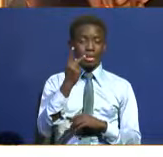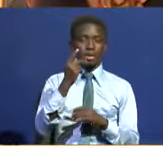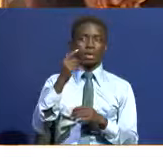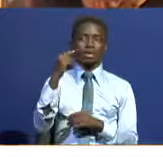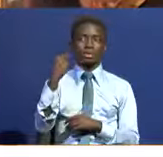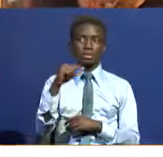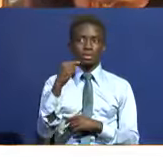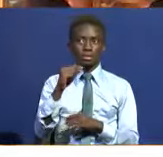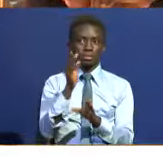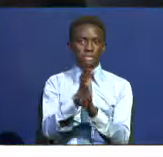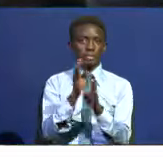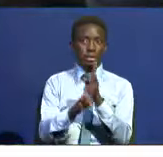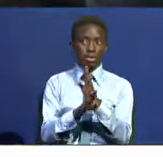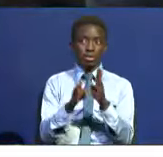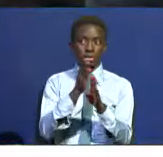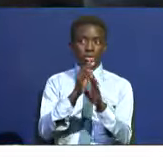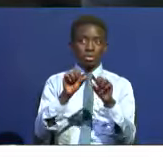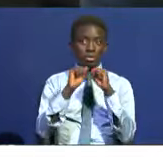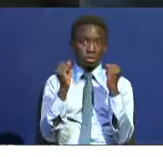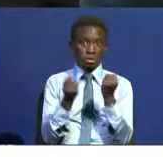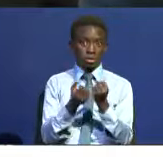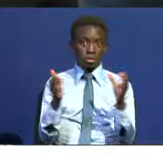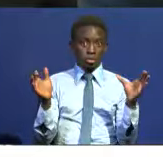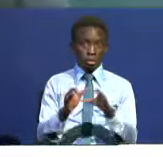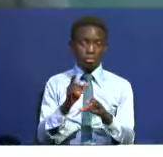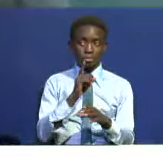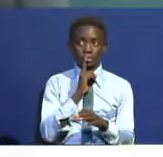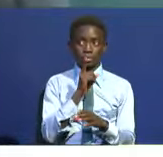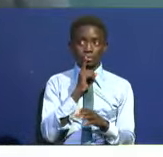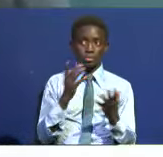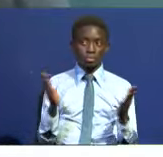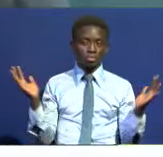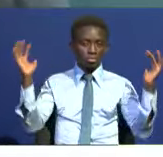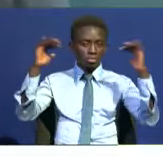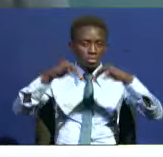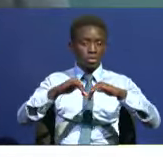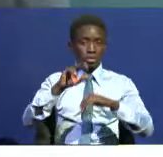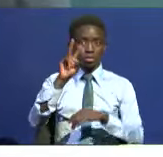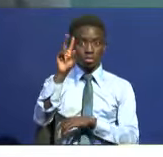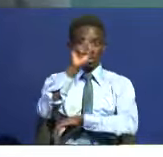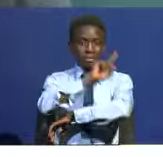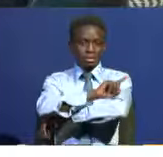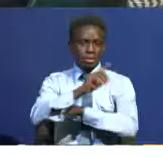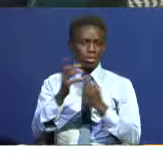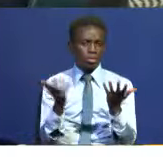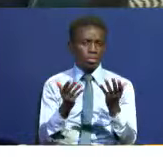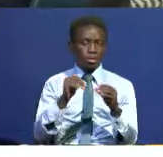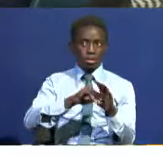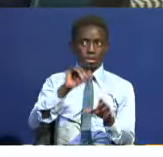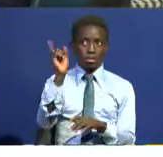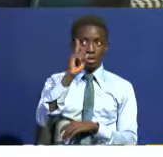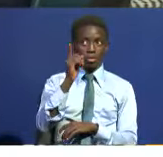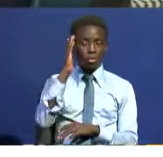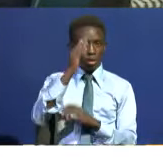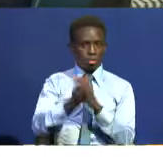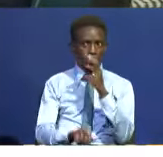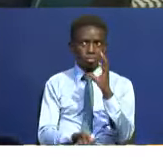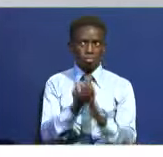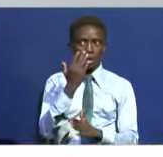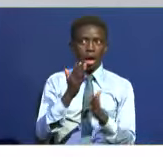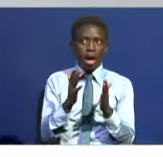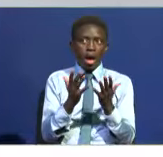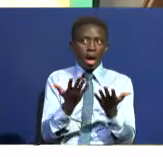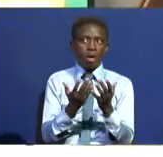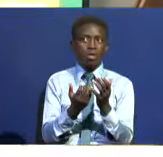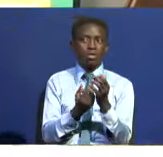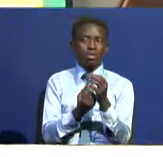the Kenya Green Building Society Nasra Nanda alisema kuwa washirika katika kongamano la siku mbili ambalo litaandaliwa jijini Nairobi watazindua mbinu ya ukuaji